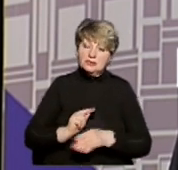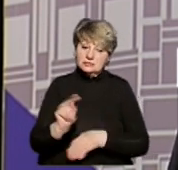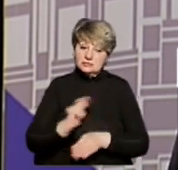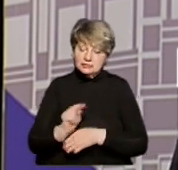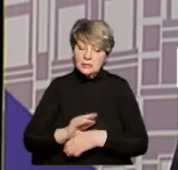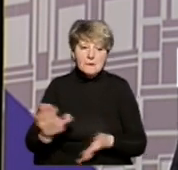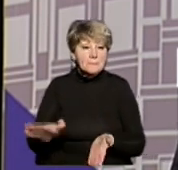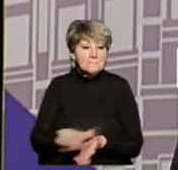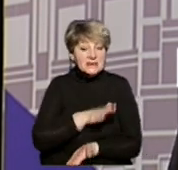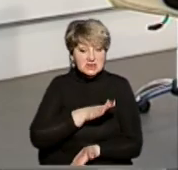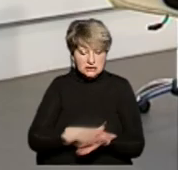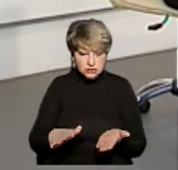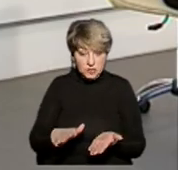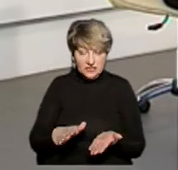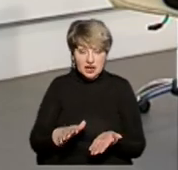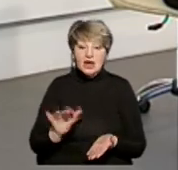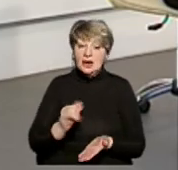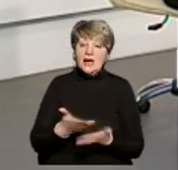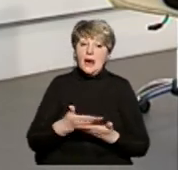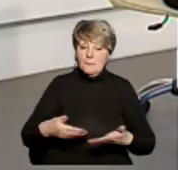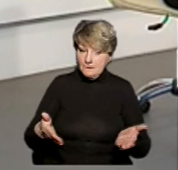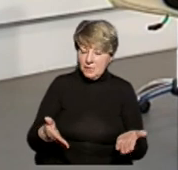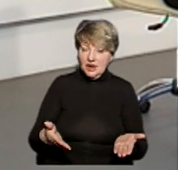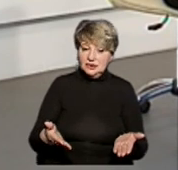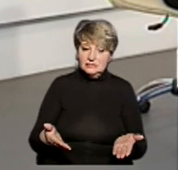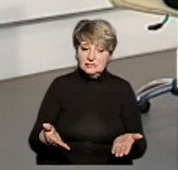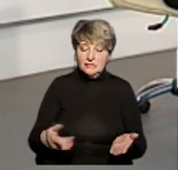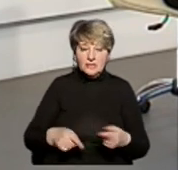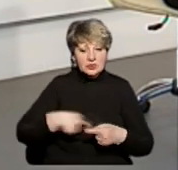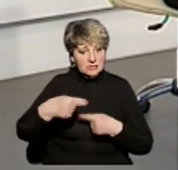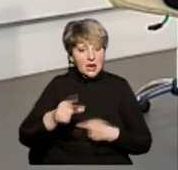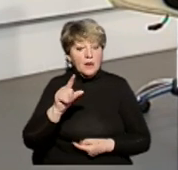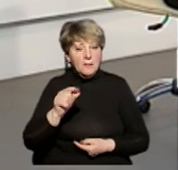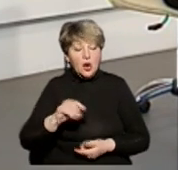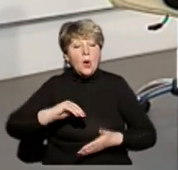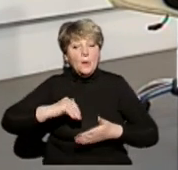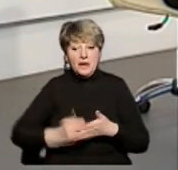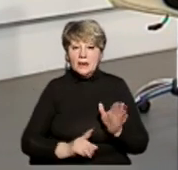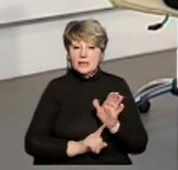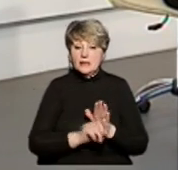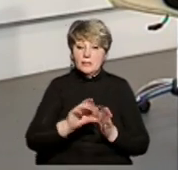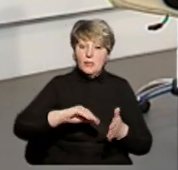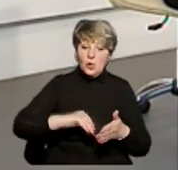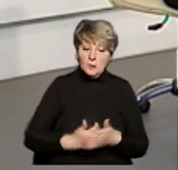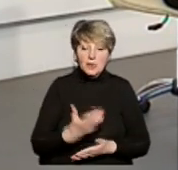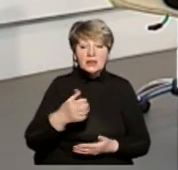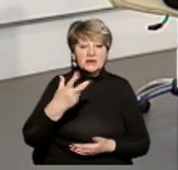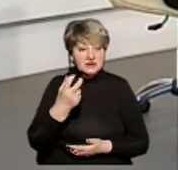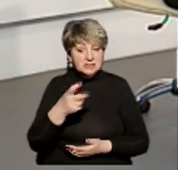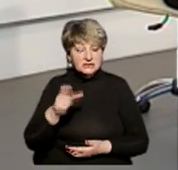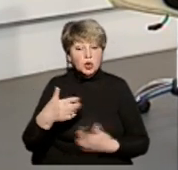базі нашого інституту післядипломної освіти. І ми буквально з наступного понеділка опять стартуємо, і вже понад 300 ще